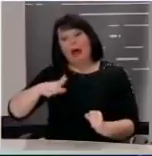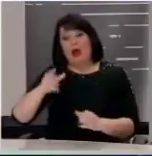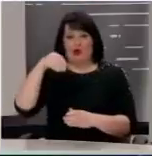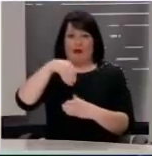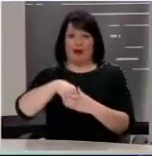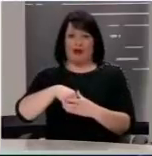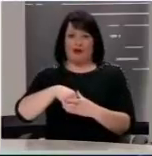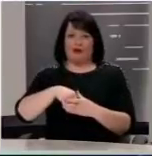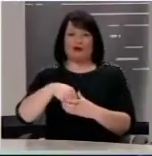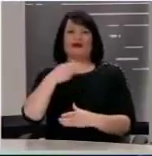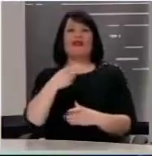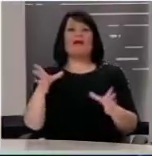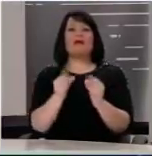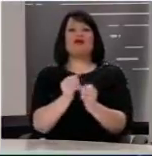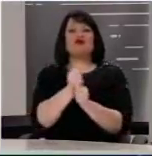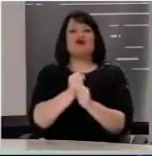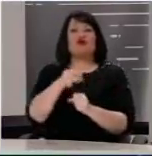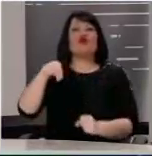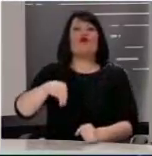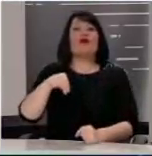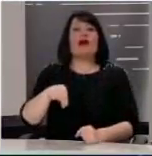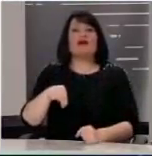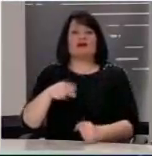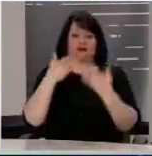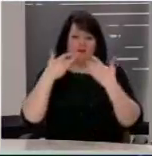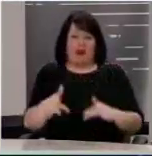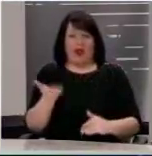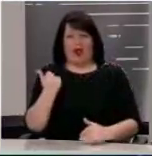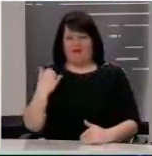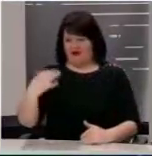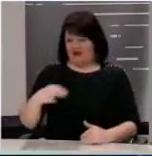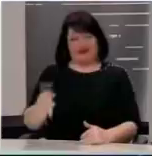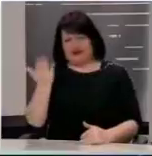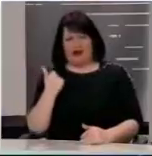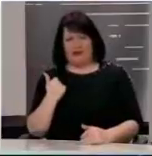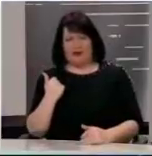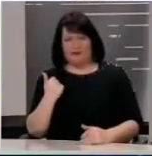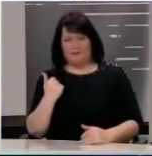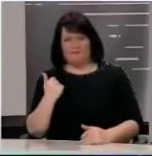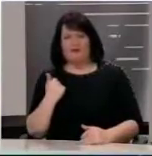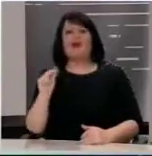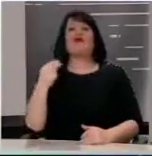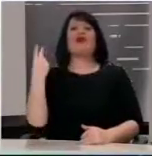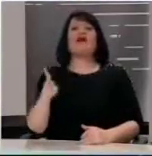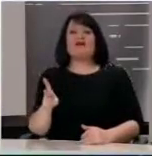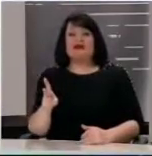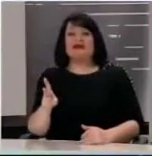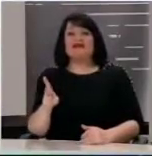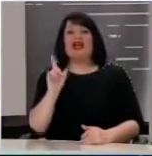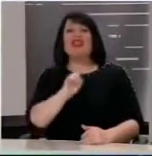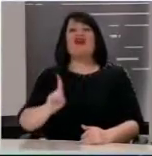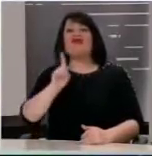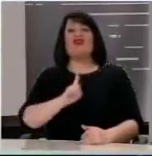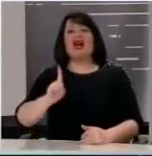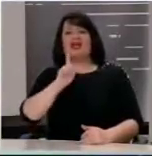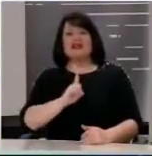εμπλεκόμενος στην υπόθεση Νοβάρτης, αρνείται φυσικά να παραιτηθεί, καμία ευθυξία. Ο βουλευτής σας, κύριος Δαβάκης,